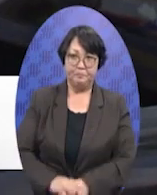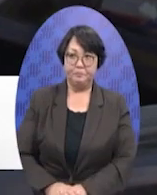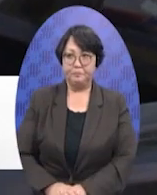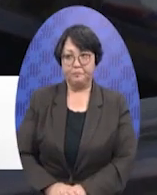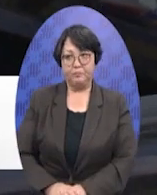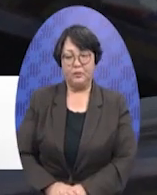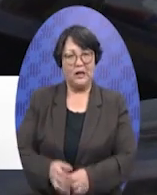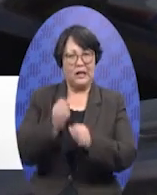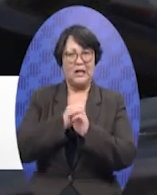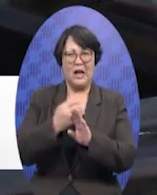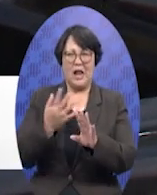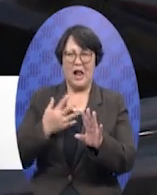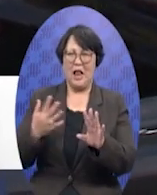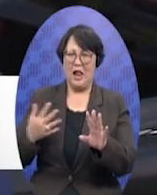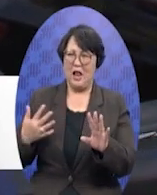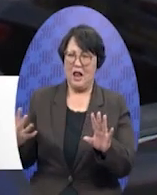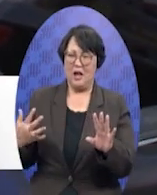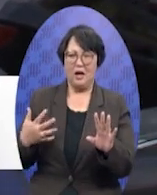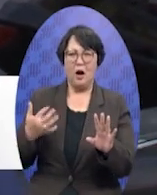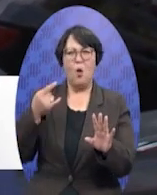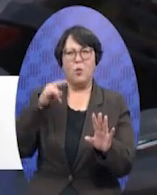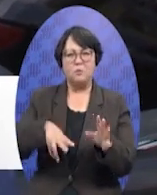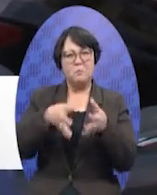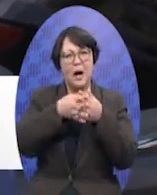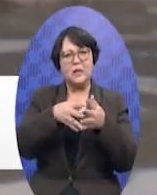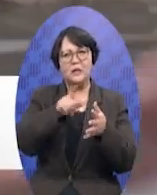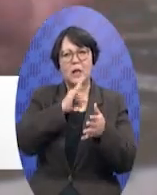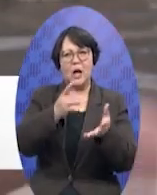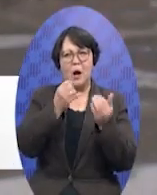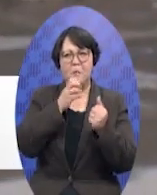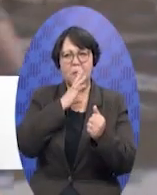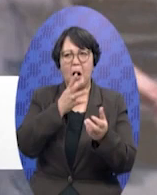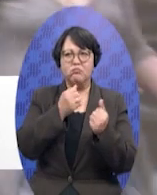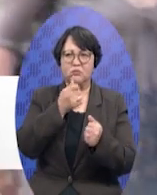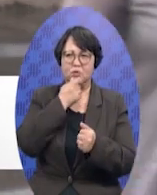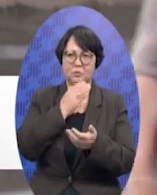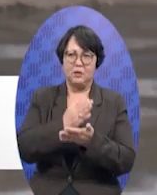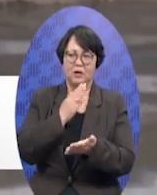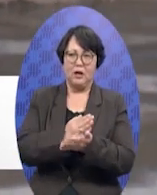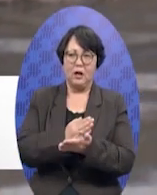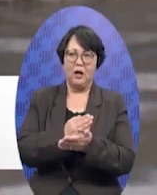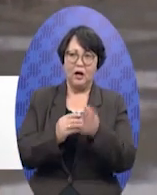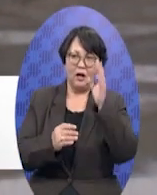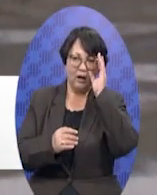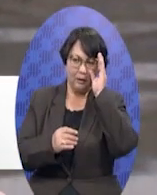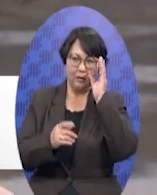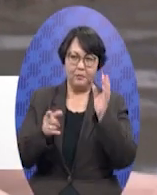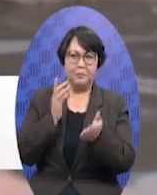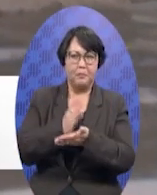Ач тоор нэр өн урт байдаг гэж сонсч байсан. Авч чадаагүй манай. Хүлээдэг юм л их байдаг юм байна.